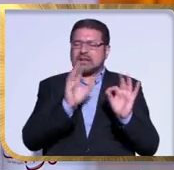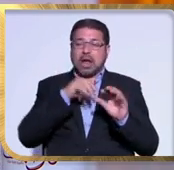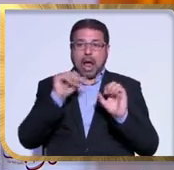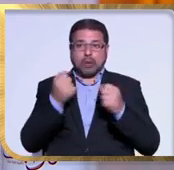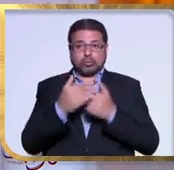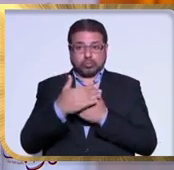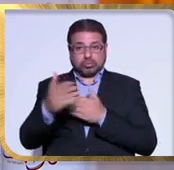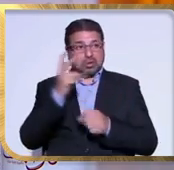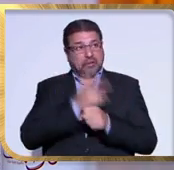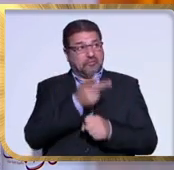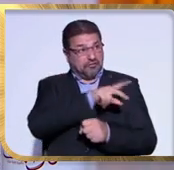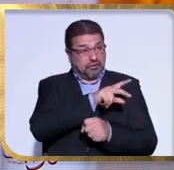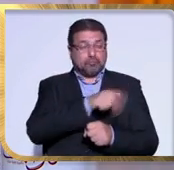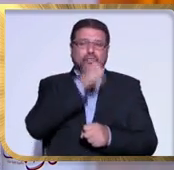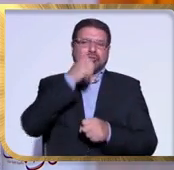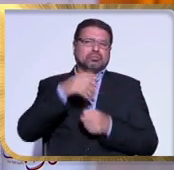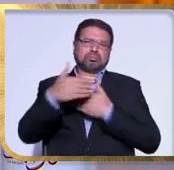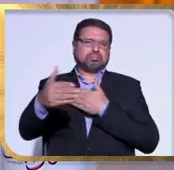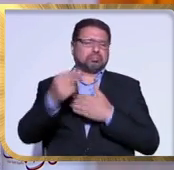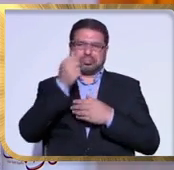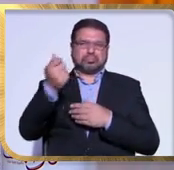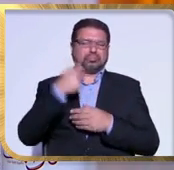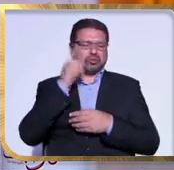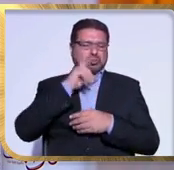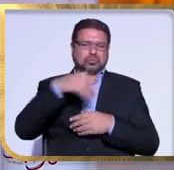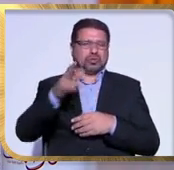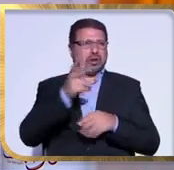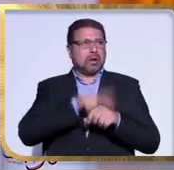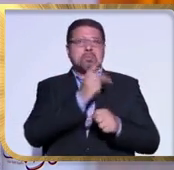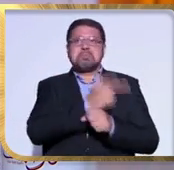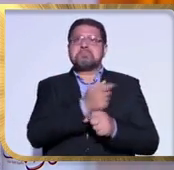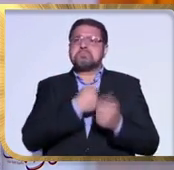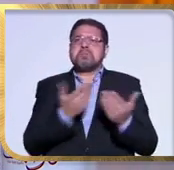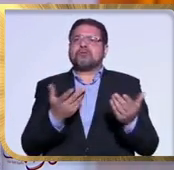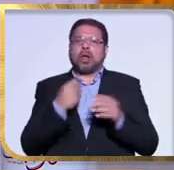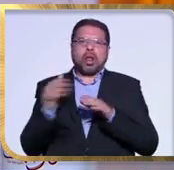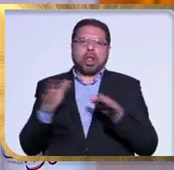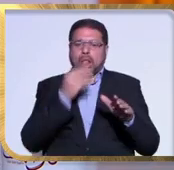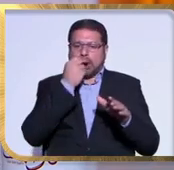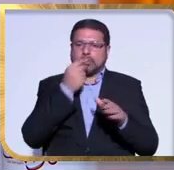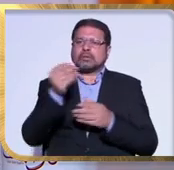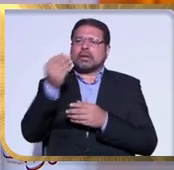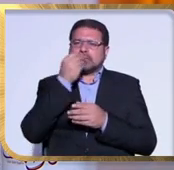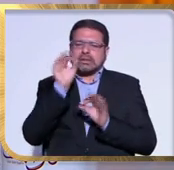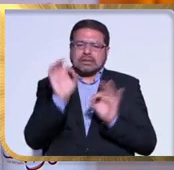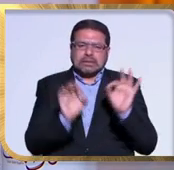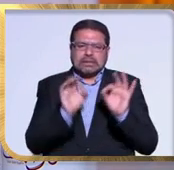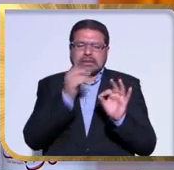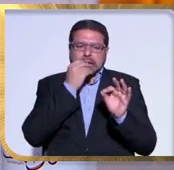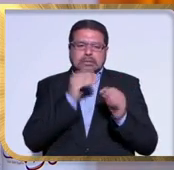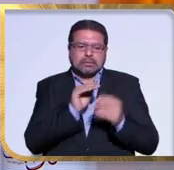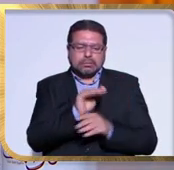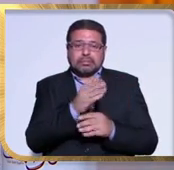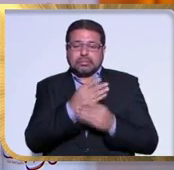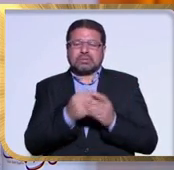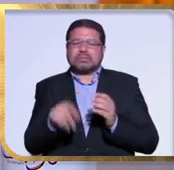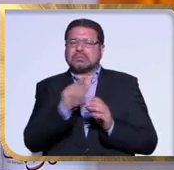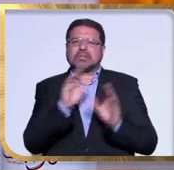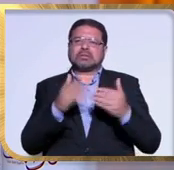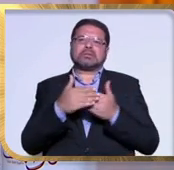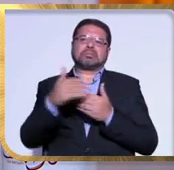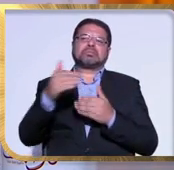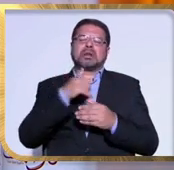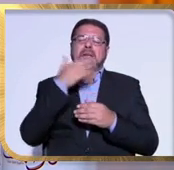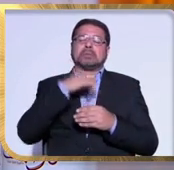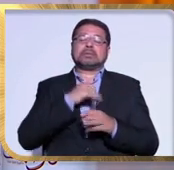لو لي نفقه فانفق لا ده انا ما عنديش نفقه هتاكلي من المال ده على قدر الضروره من